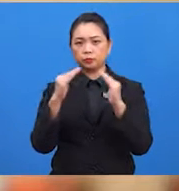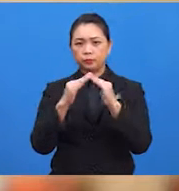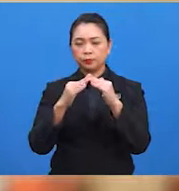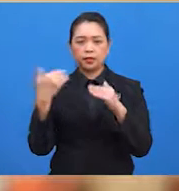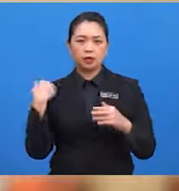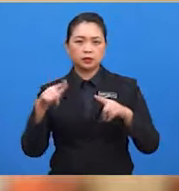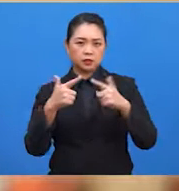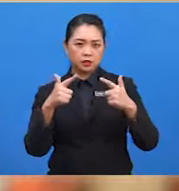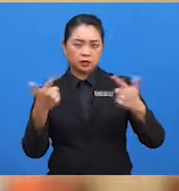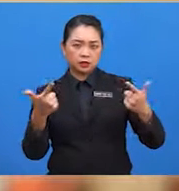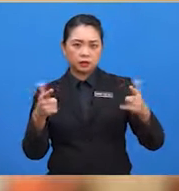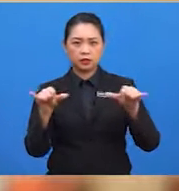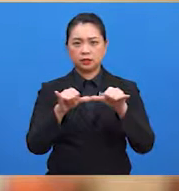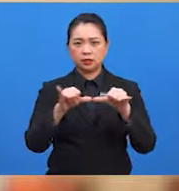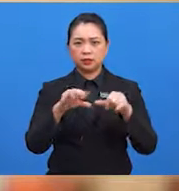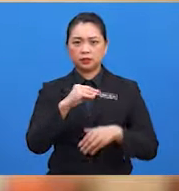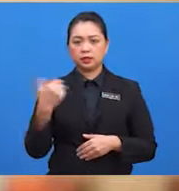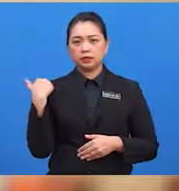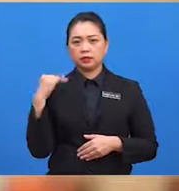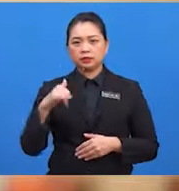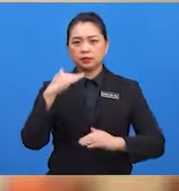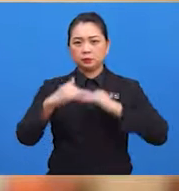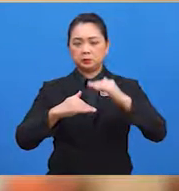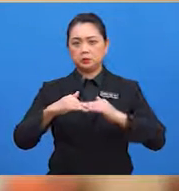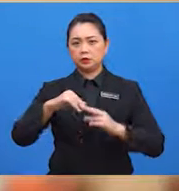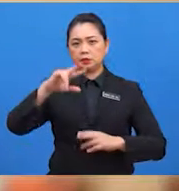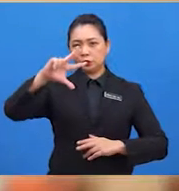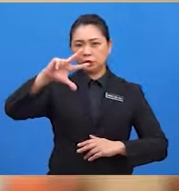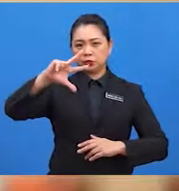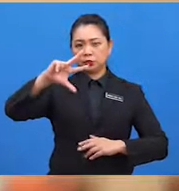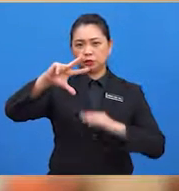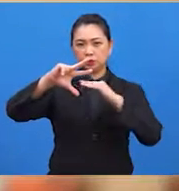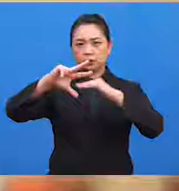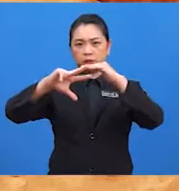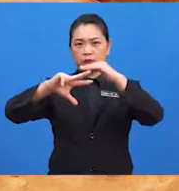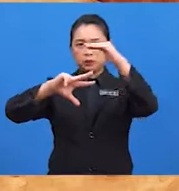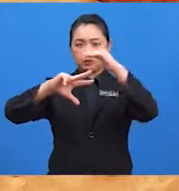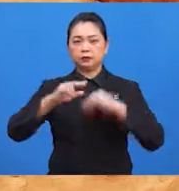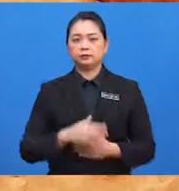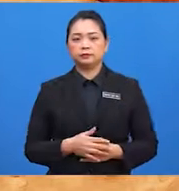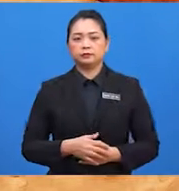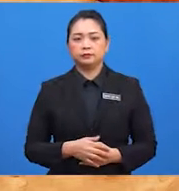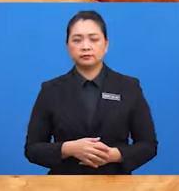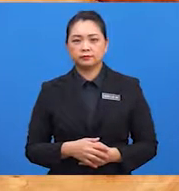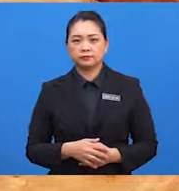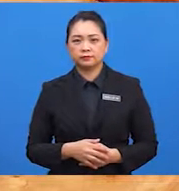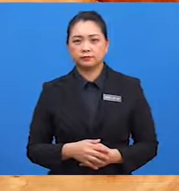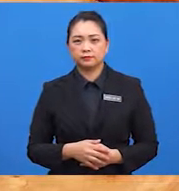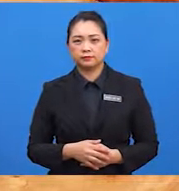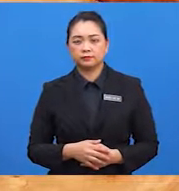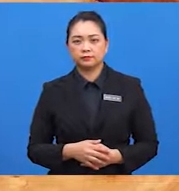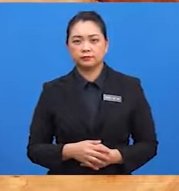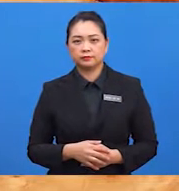daripada pelbagai saiz dan ada yang dibina setinggi 3 tingkat. Tamadun Indus mengalami